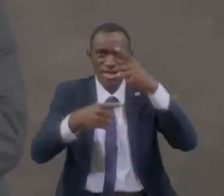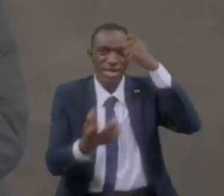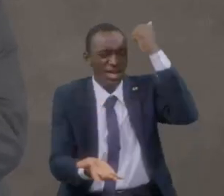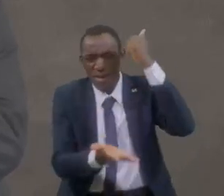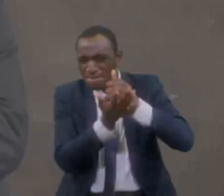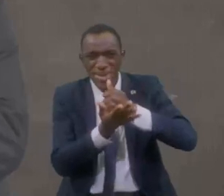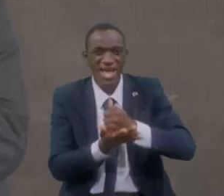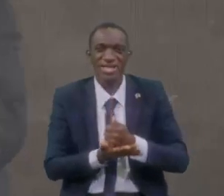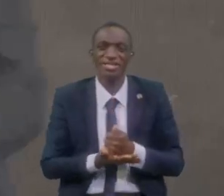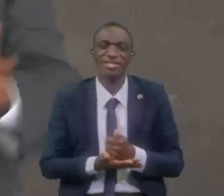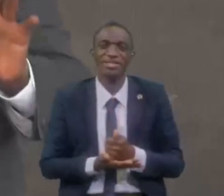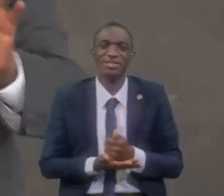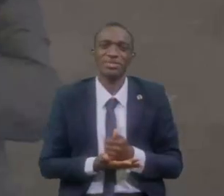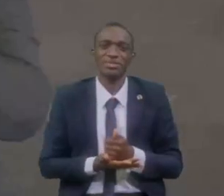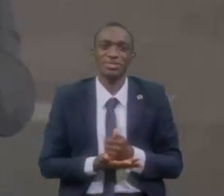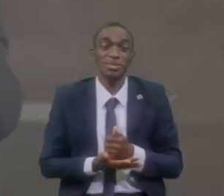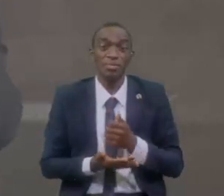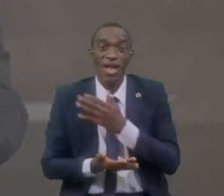Amen.